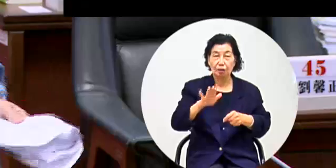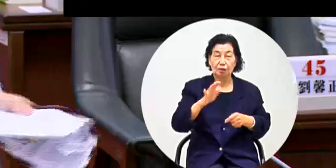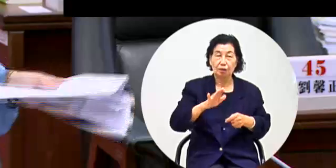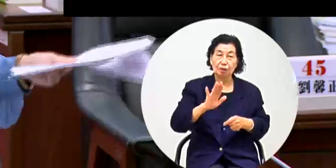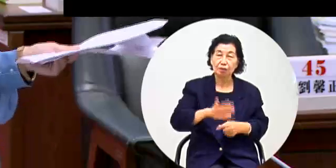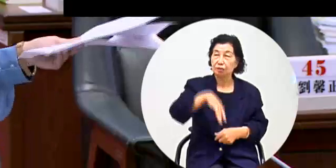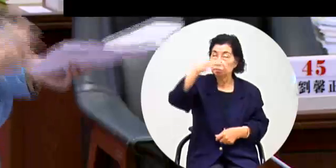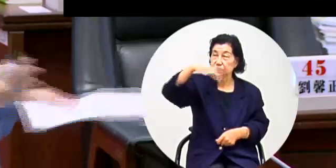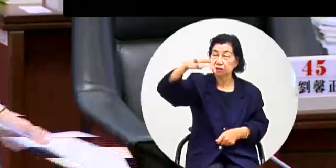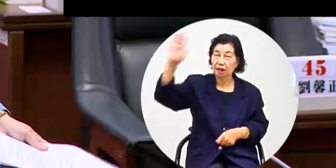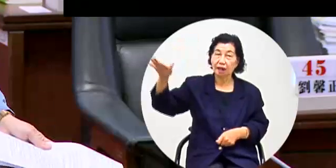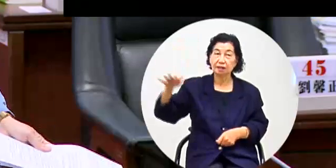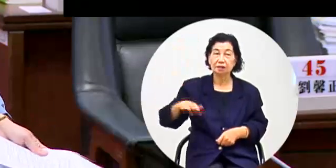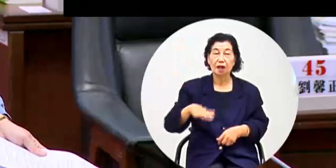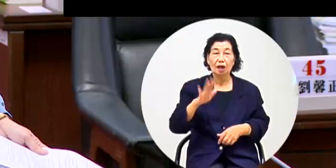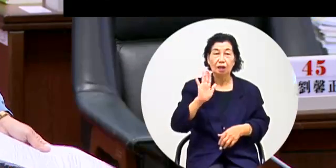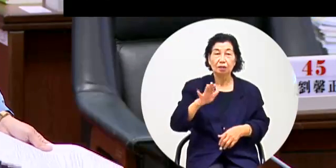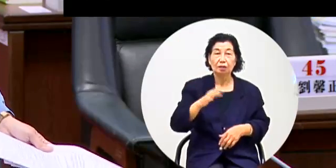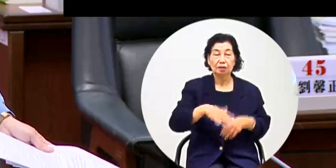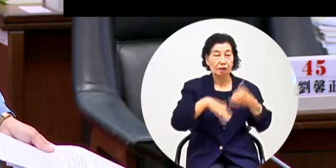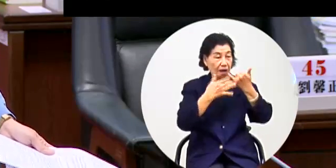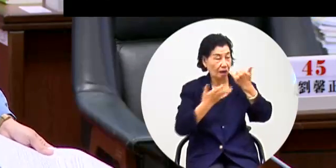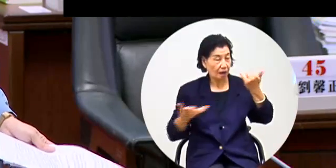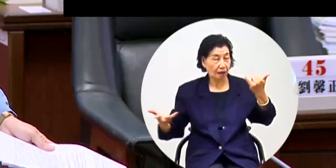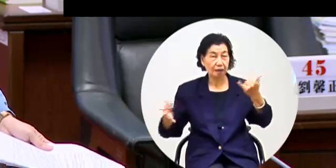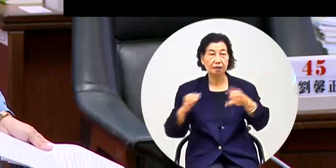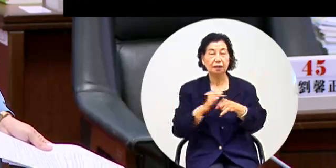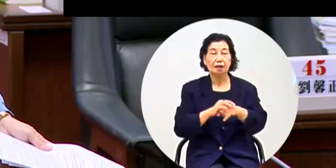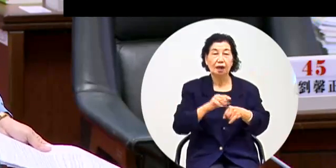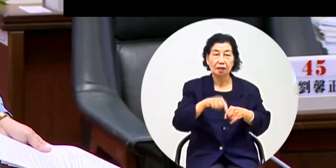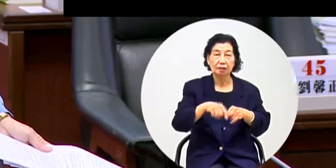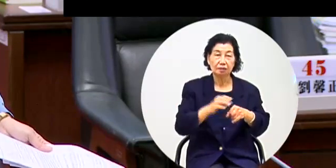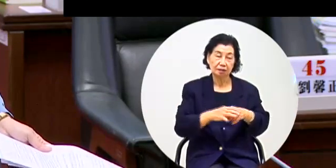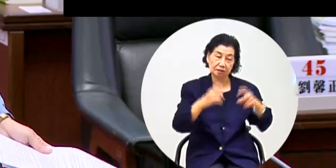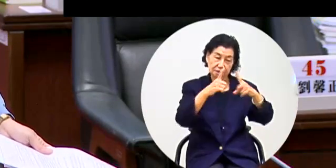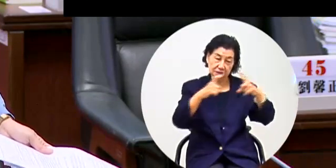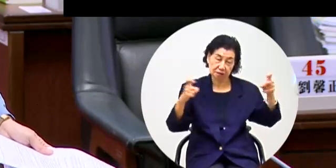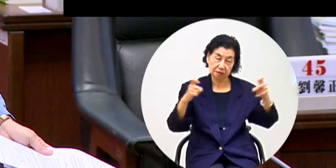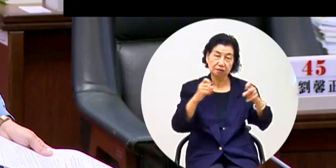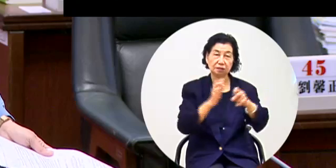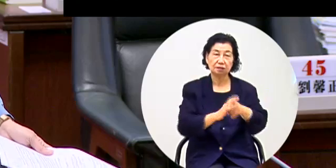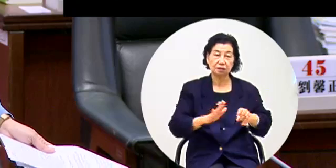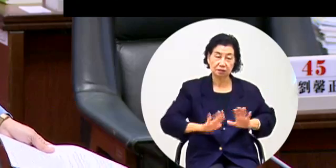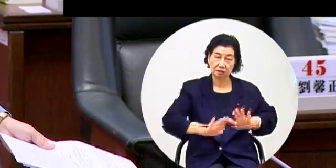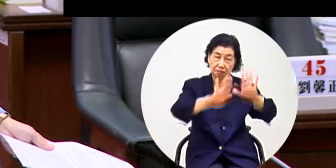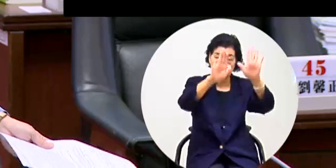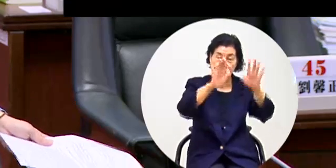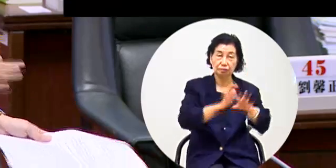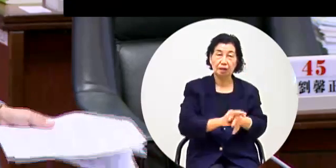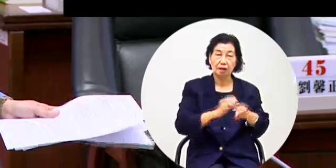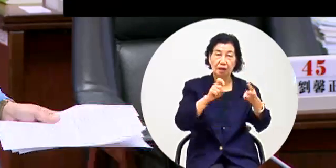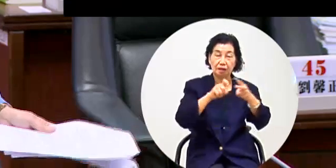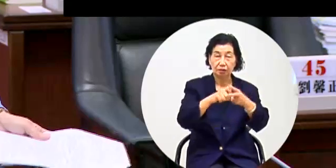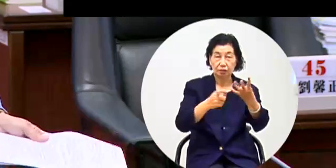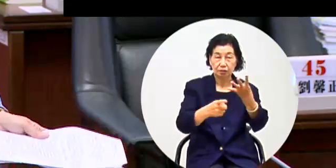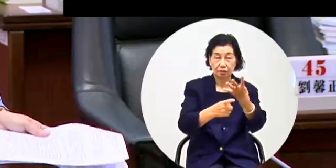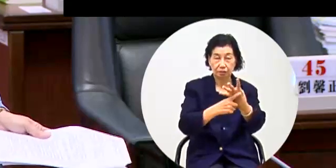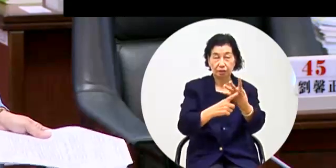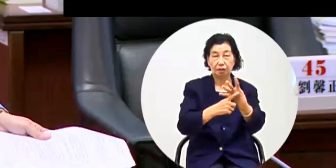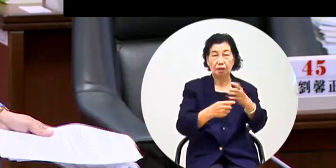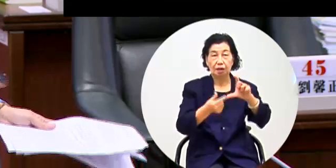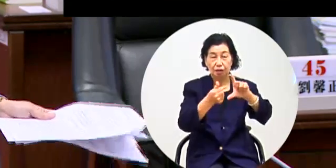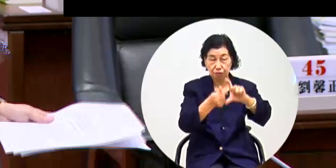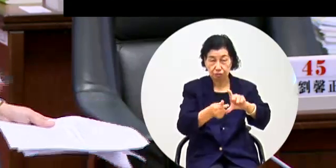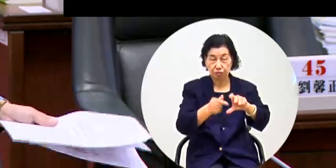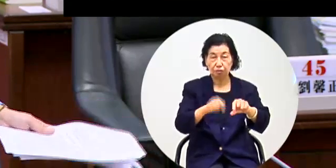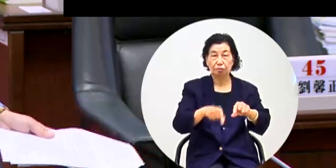市，然后我们还有工业区，我们等于是4种的区域的形态我们都有，我们的复杂程度比别人要高很高。